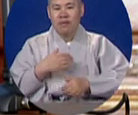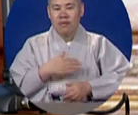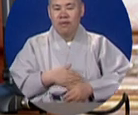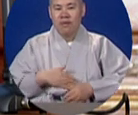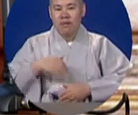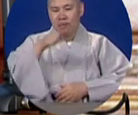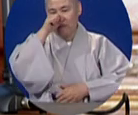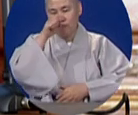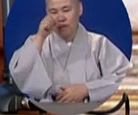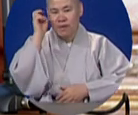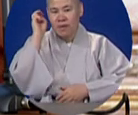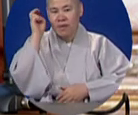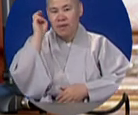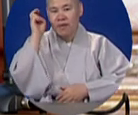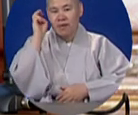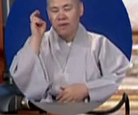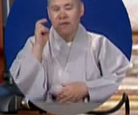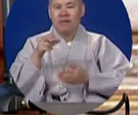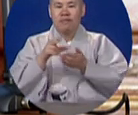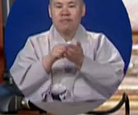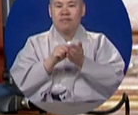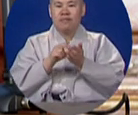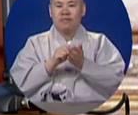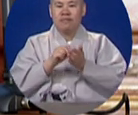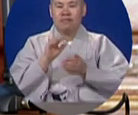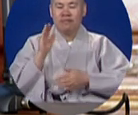이게 아주 문제예요